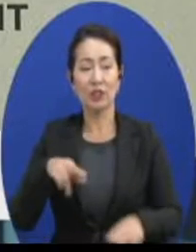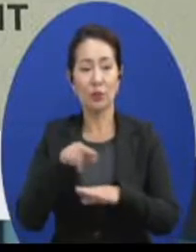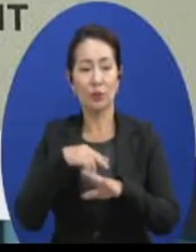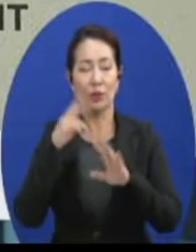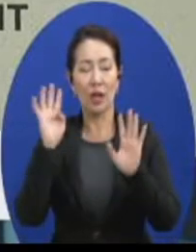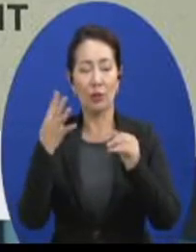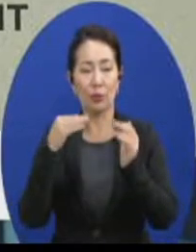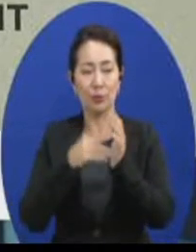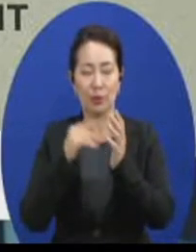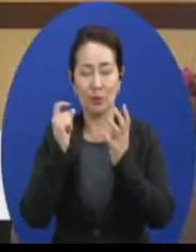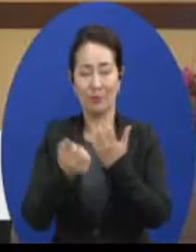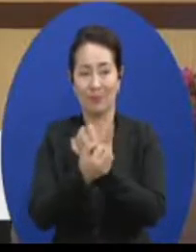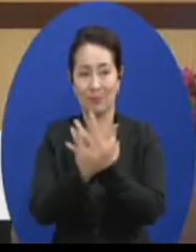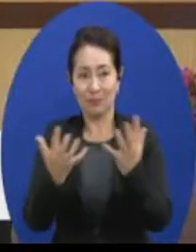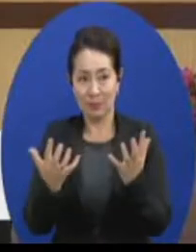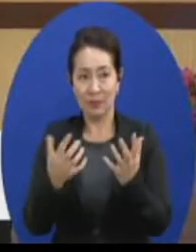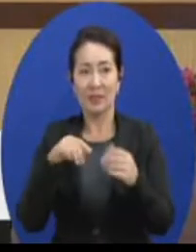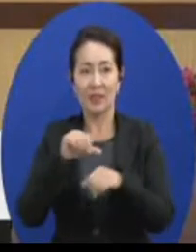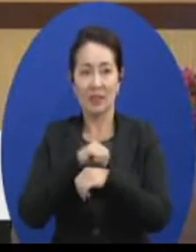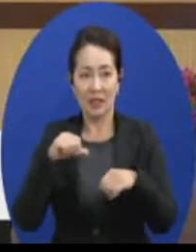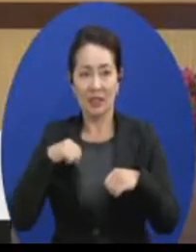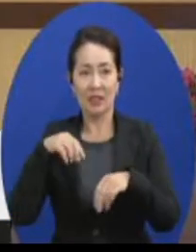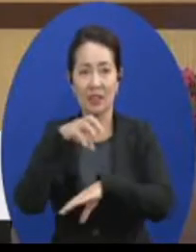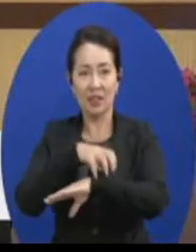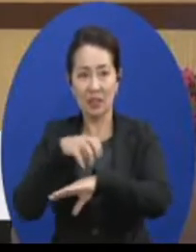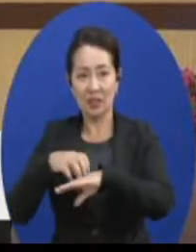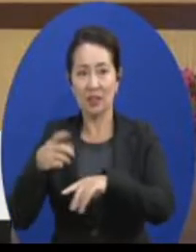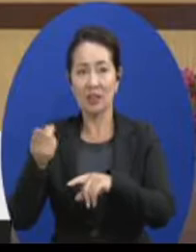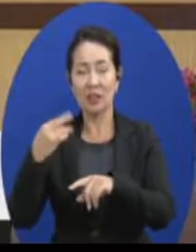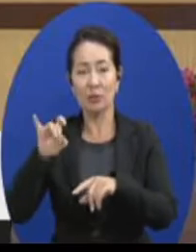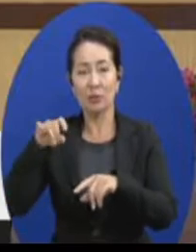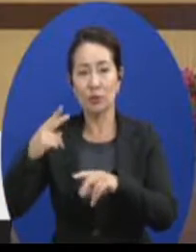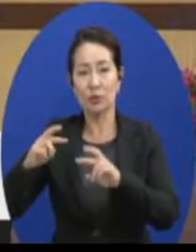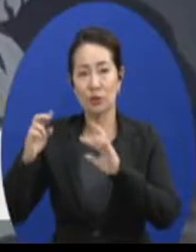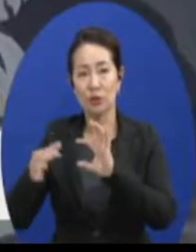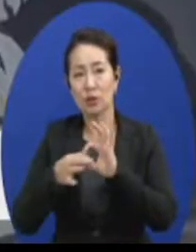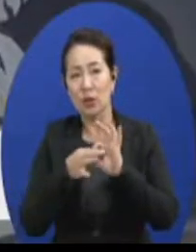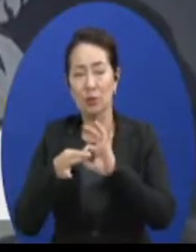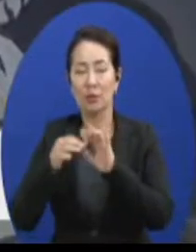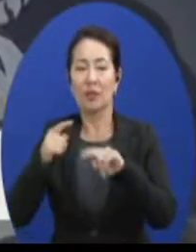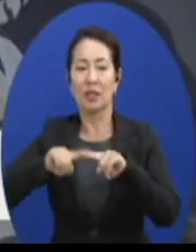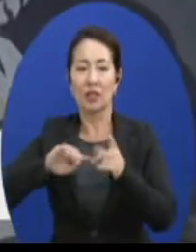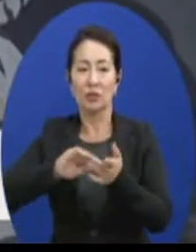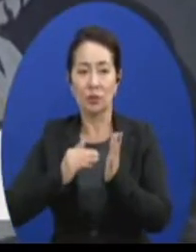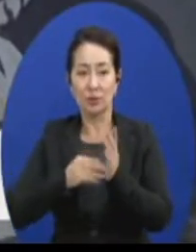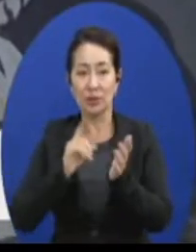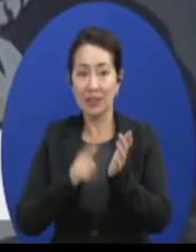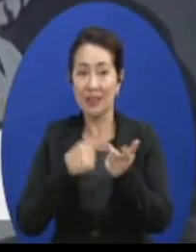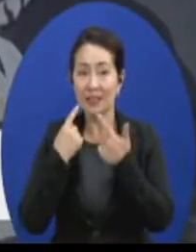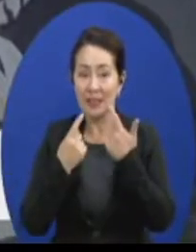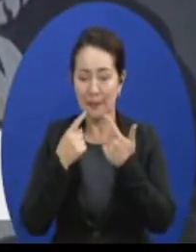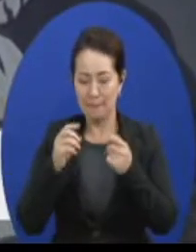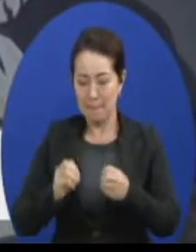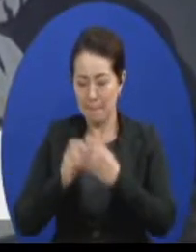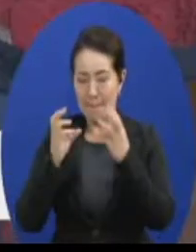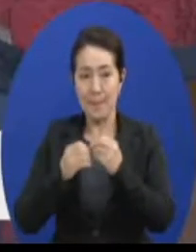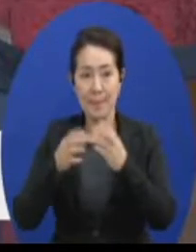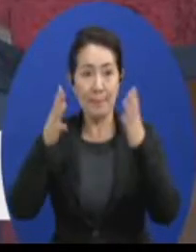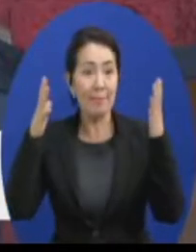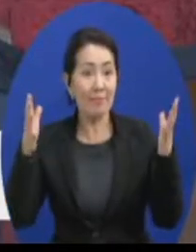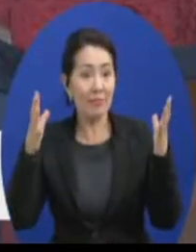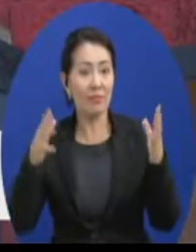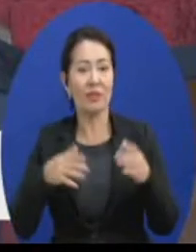Чингэлтэй дүүрэг 14,000 гаруй хүн амтай, иргэд гэр хорооллыг дэд бүтцэд холбох, дахин төлөвлөх хэрэгтэй хэлж байна. Мөн эхлүүлсэн томоохон бүтээн